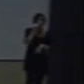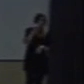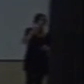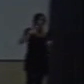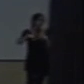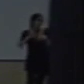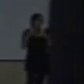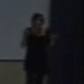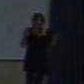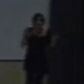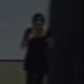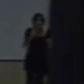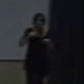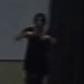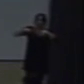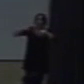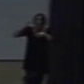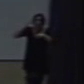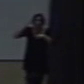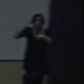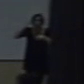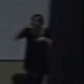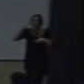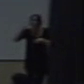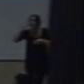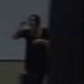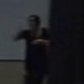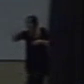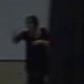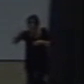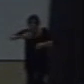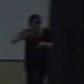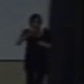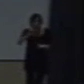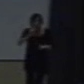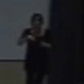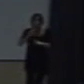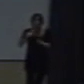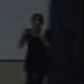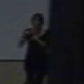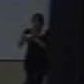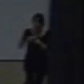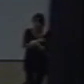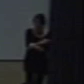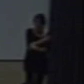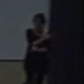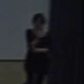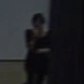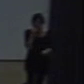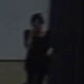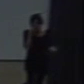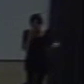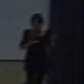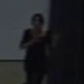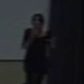cal anar... A Síria, suposo que ahir a Twitter hi havia 1000 coses de si aquests són policies, de si ja m'han pagat o qui m'ha pagat primer i tal. Clar. Vull dir,